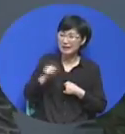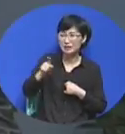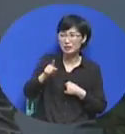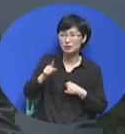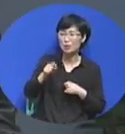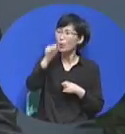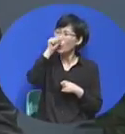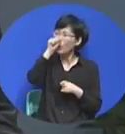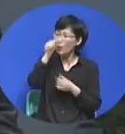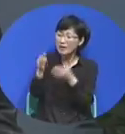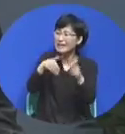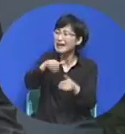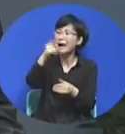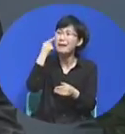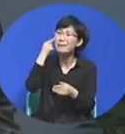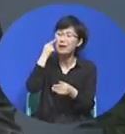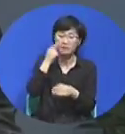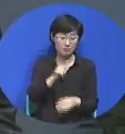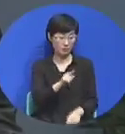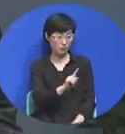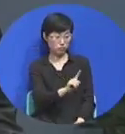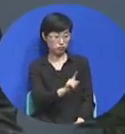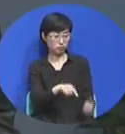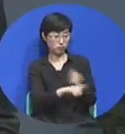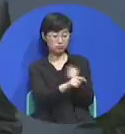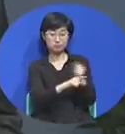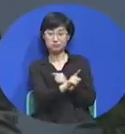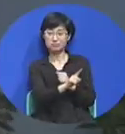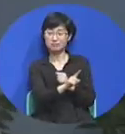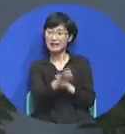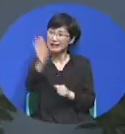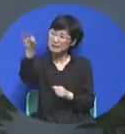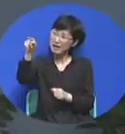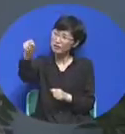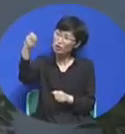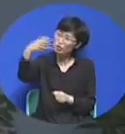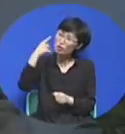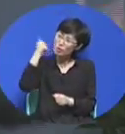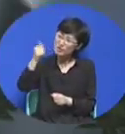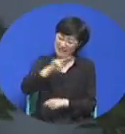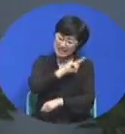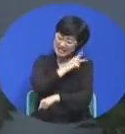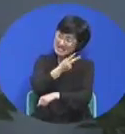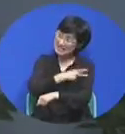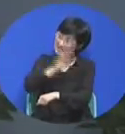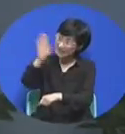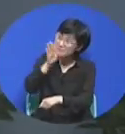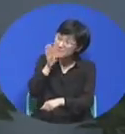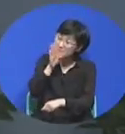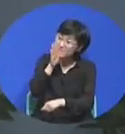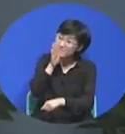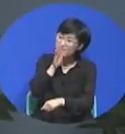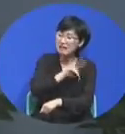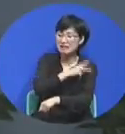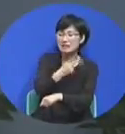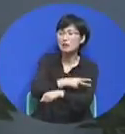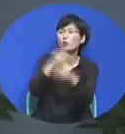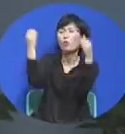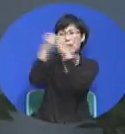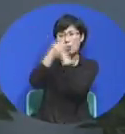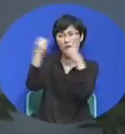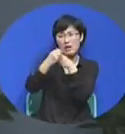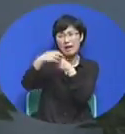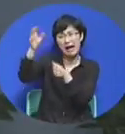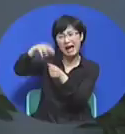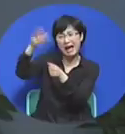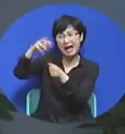at a disadvantage? 뭐가 불리합니까? And I said, what kind of disadvantage? 아니, 그래서 말이야, 당신 보면 이단도 아닌데 그래 내 핍박을 받고 그럼 되냐는 거요. They're saying